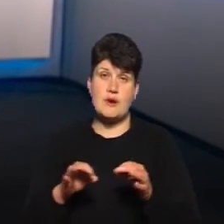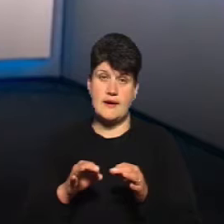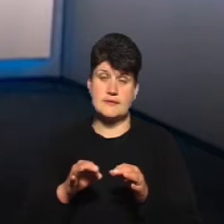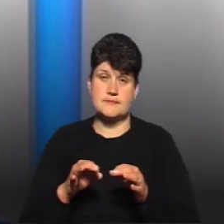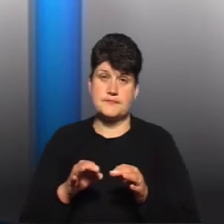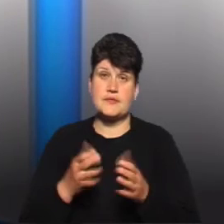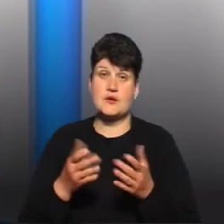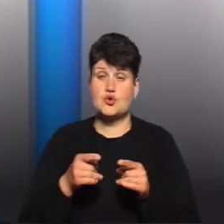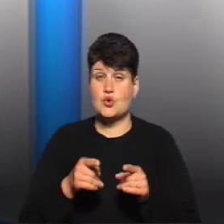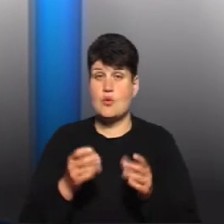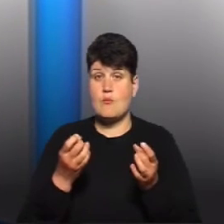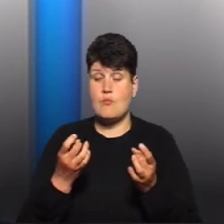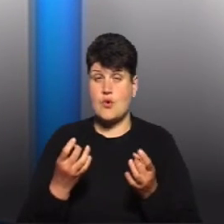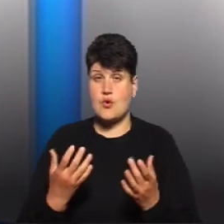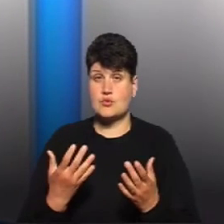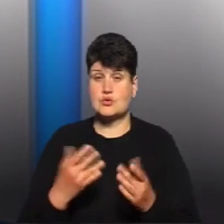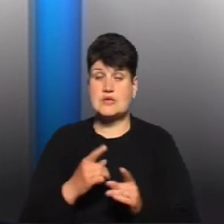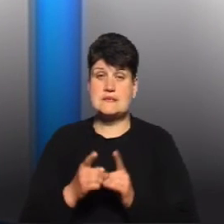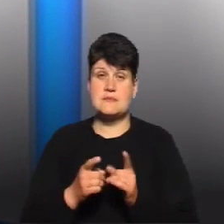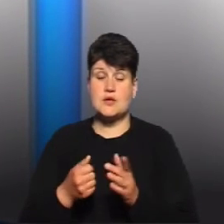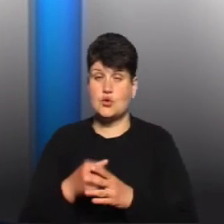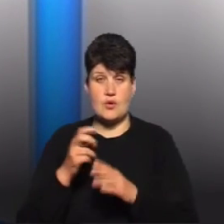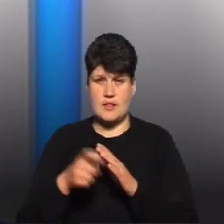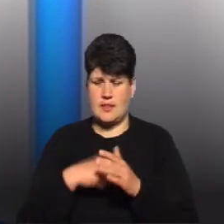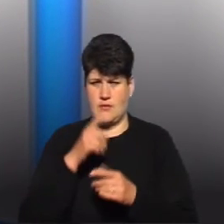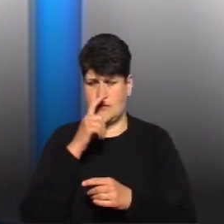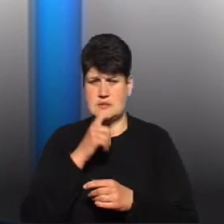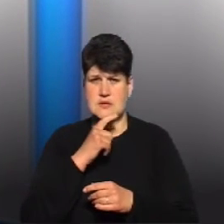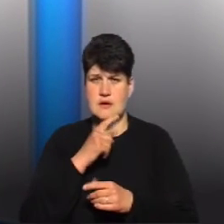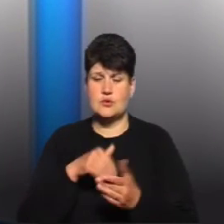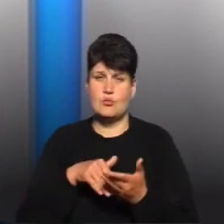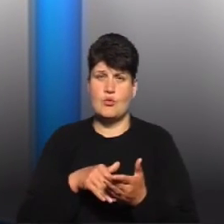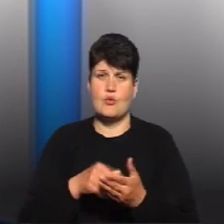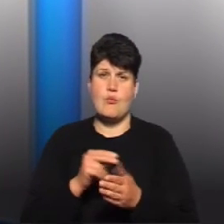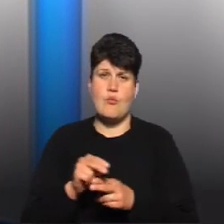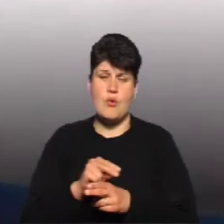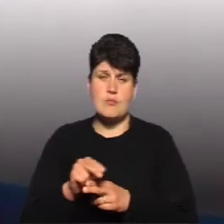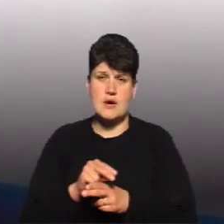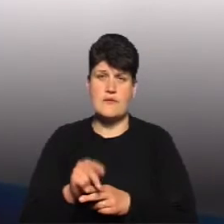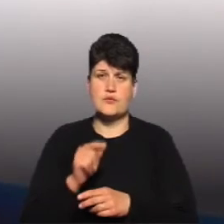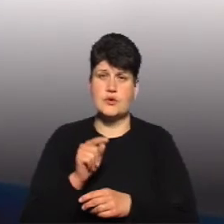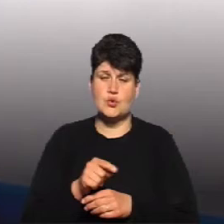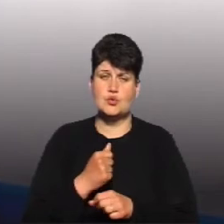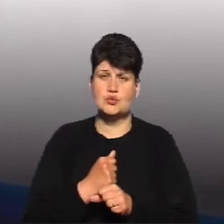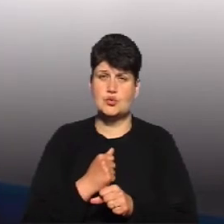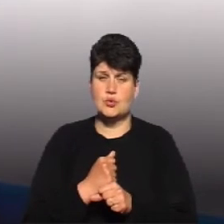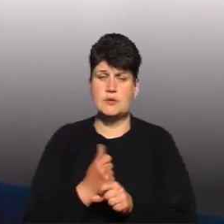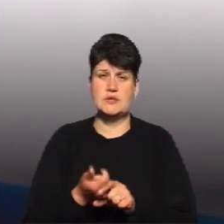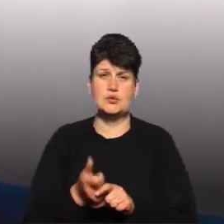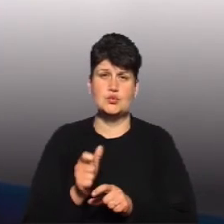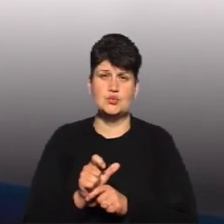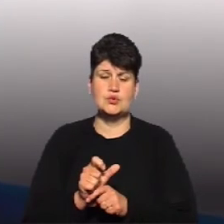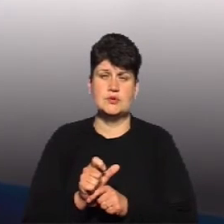просто, скажімо так, змінять до невпізнаваності за допомогою певних поправок і його, скажімо так, зроблять дуже таким